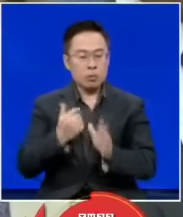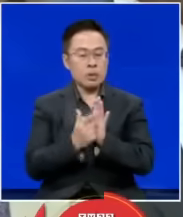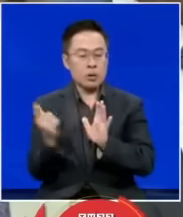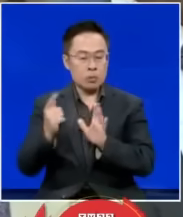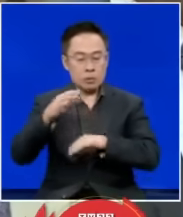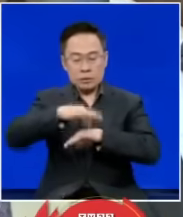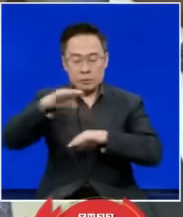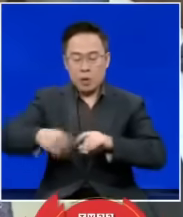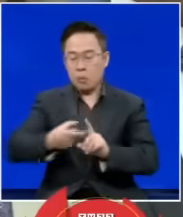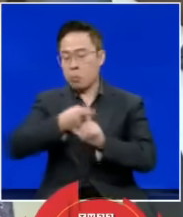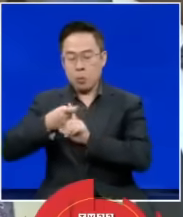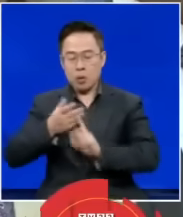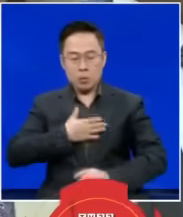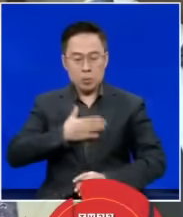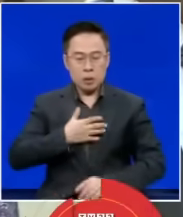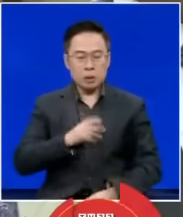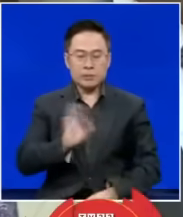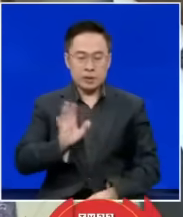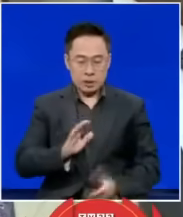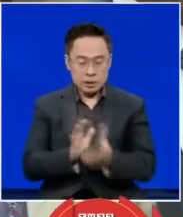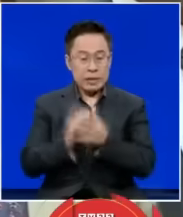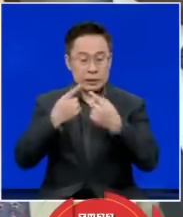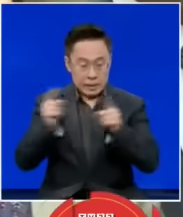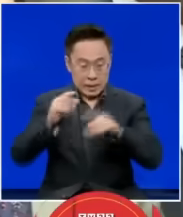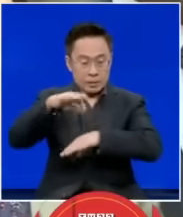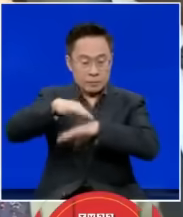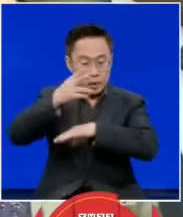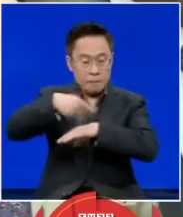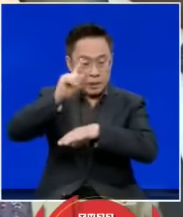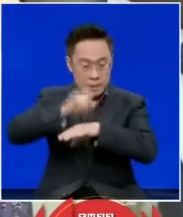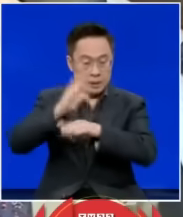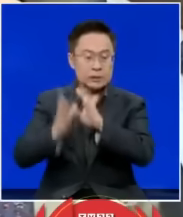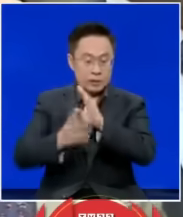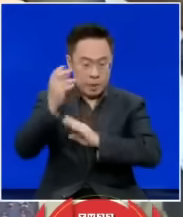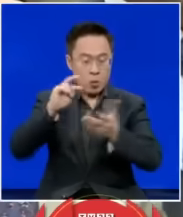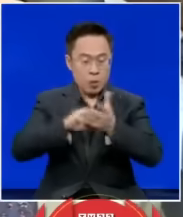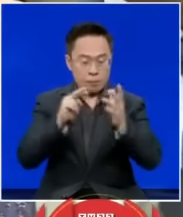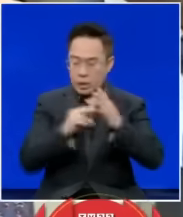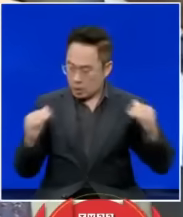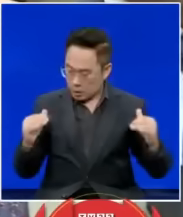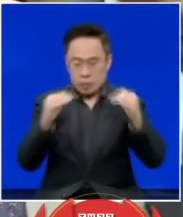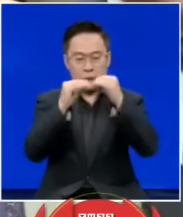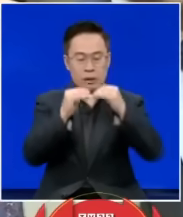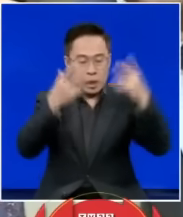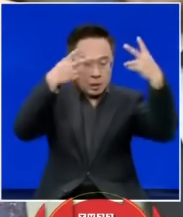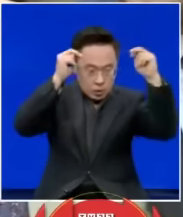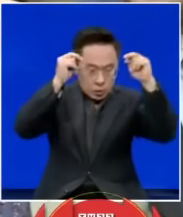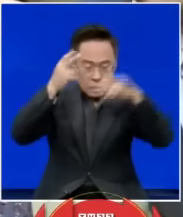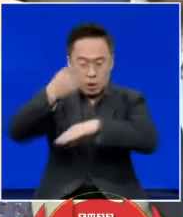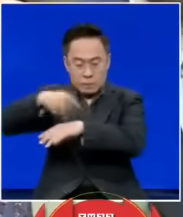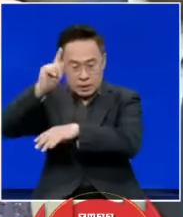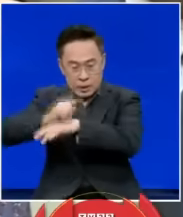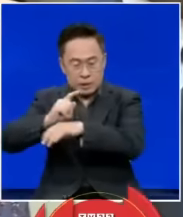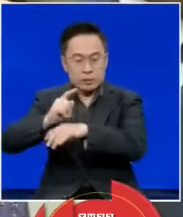ำแหน่งประธานสภานั้นเป็นตำแหน่งที่มีเกียรติเป็นเสาหลักของประชาธิปไตยใน3เส